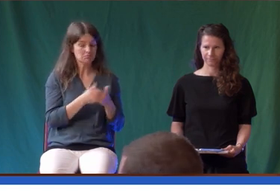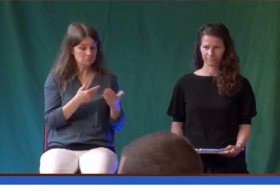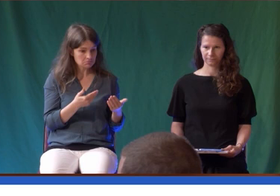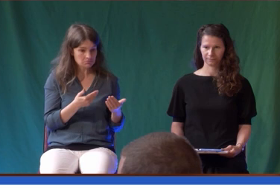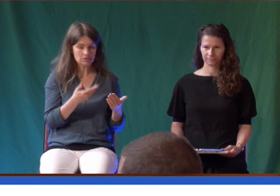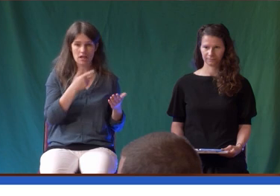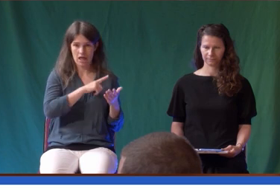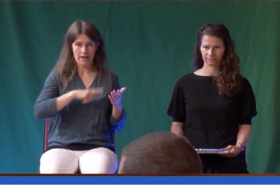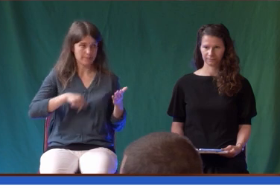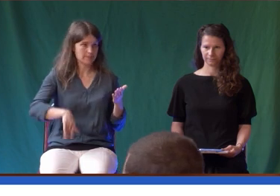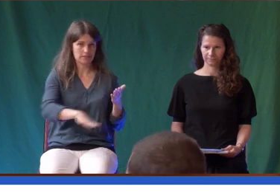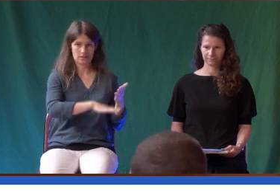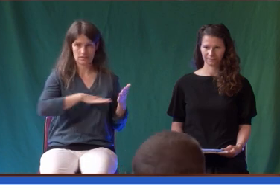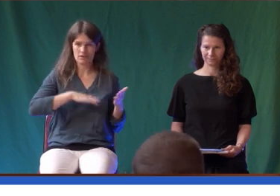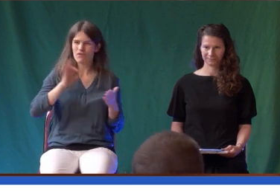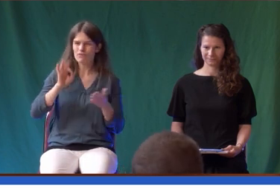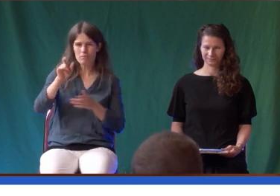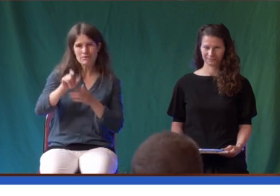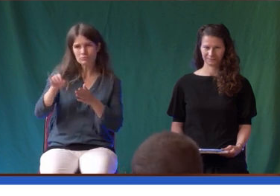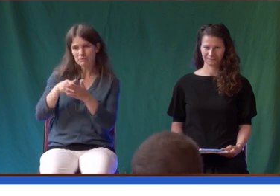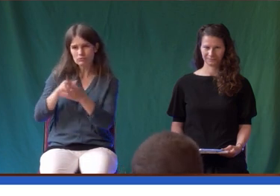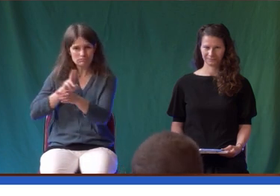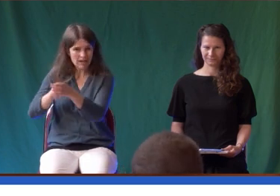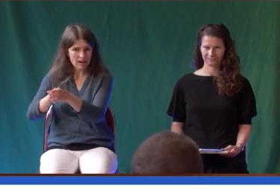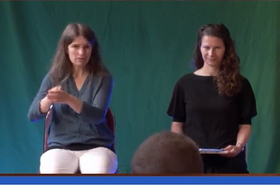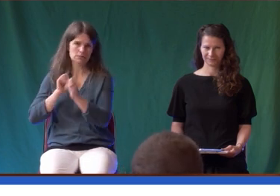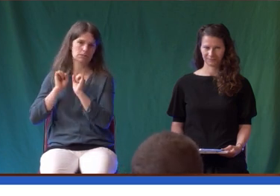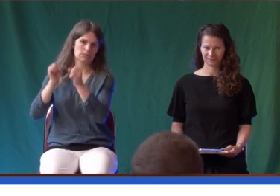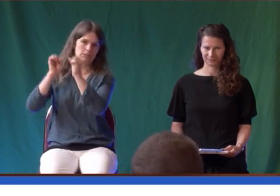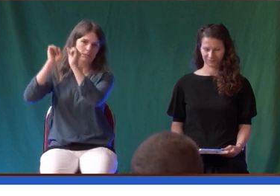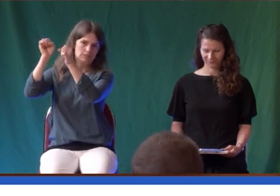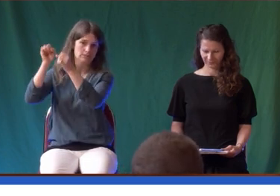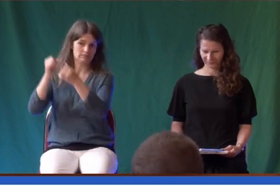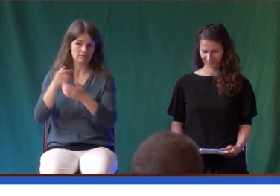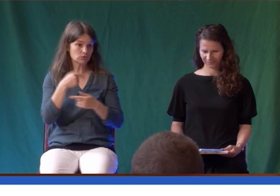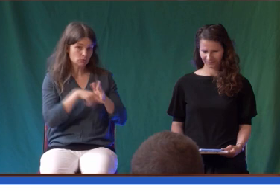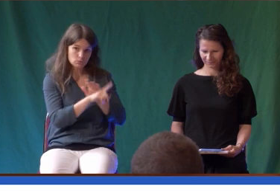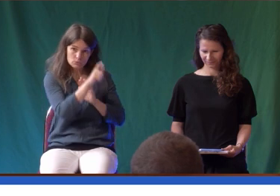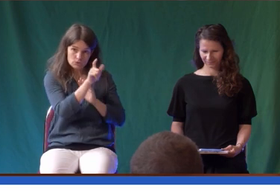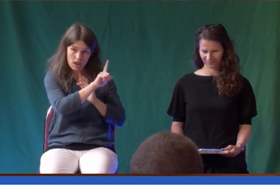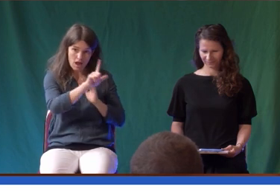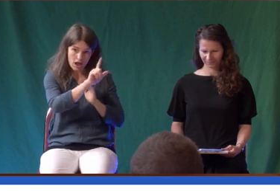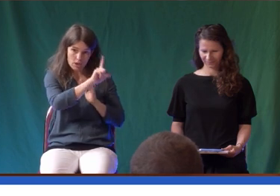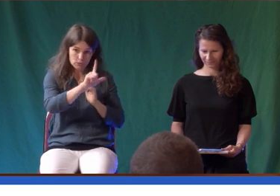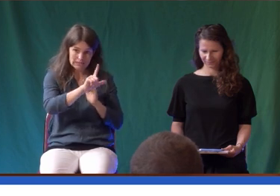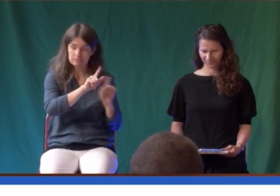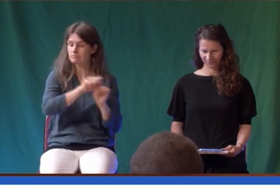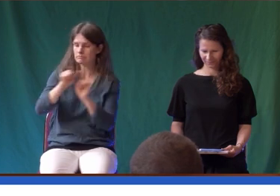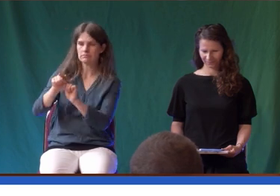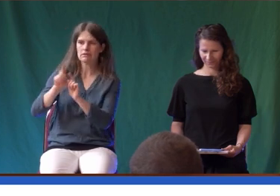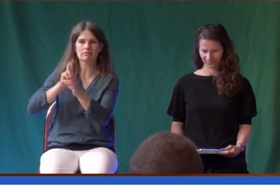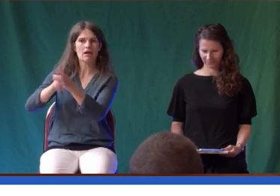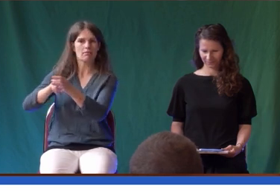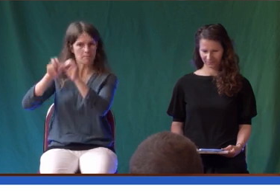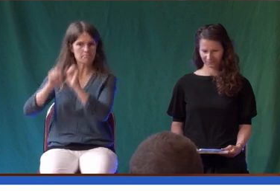Behinderung in Leipzig stark sie macht diese Teilhabe möglich sie hat viele Ideen